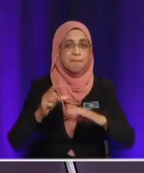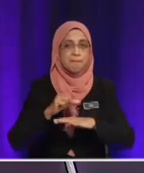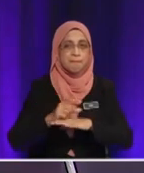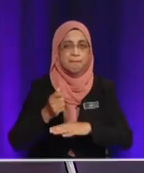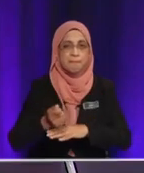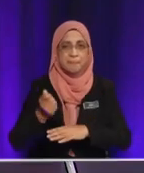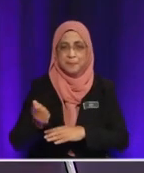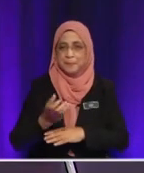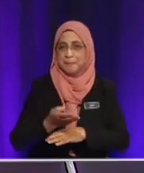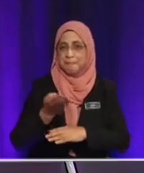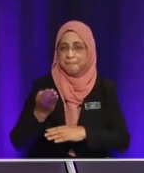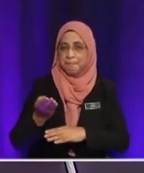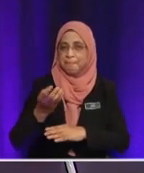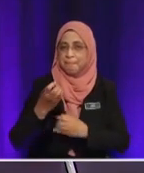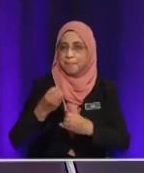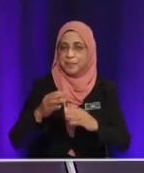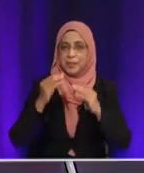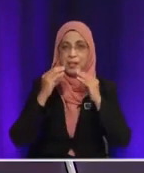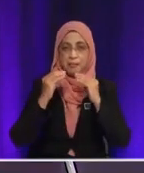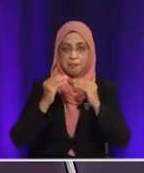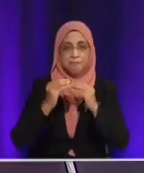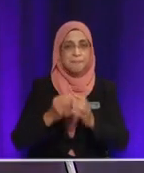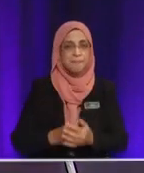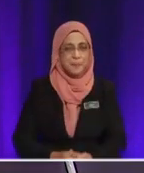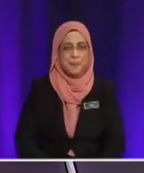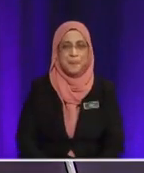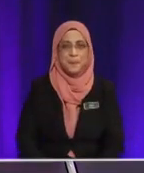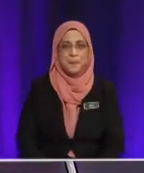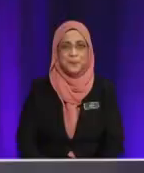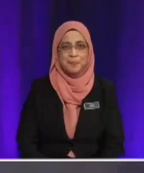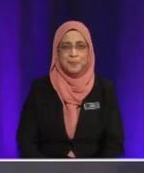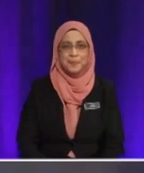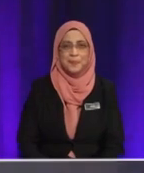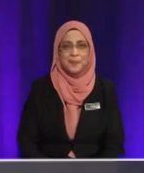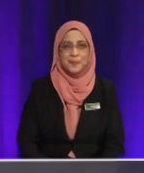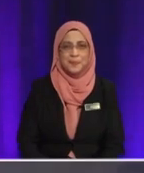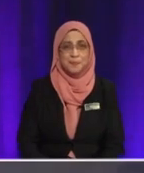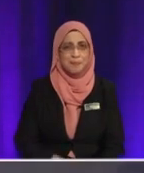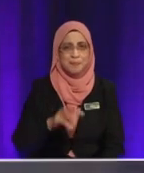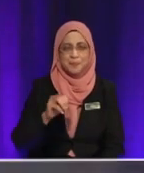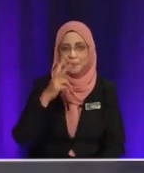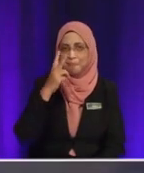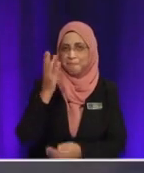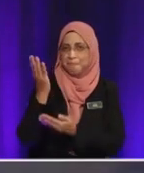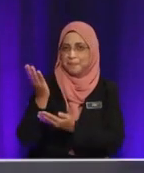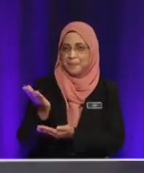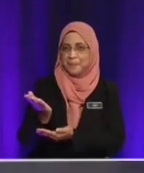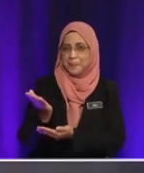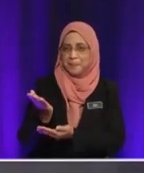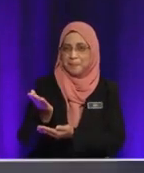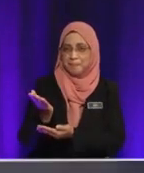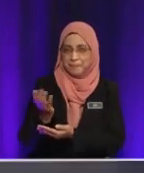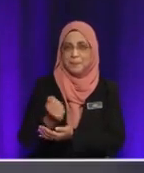dan bahan yang baru sebentar tadi cikgu terangkan. Ya, baik, okay. Silakan cikgu. Okey. Okey. Jadi sebelum